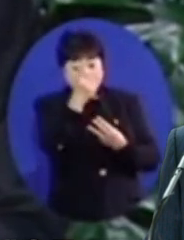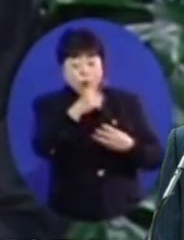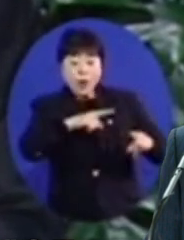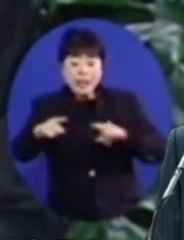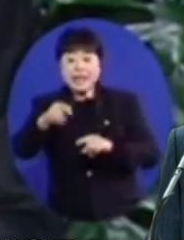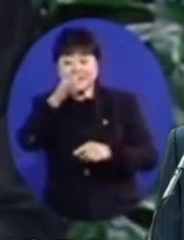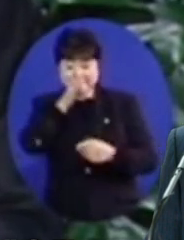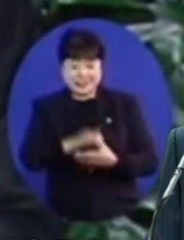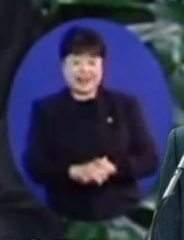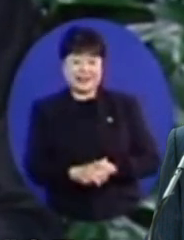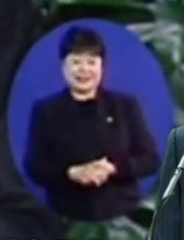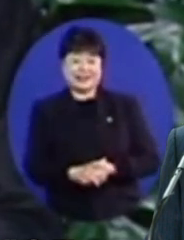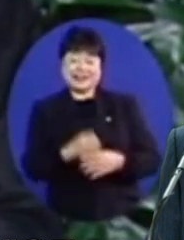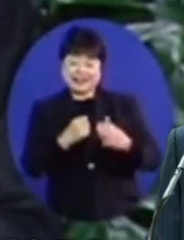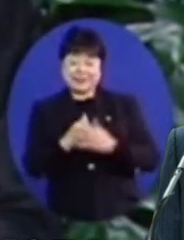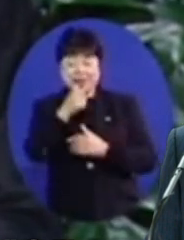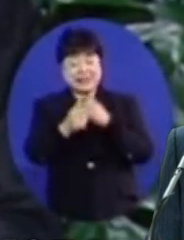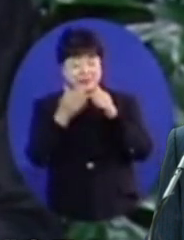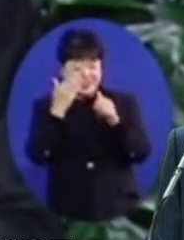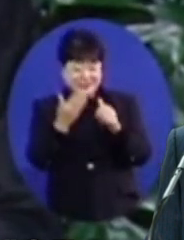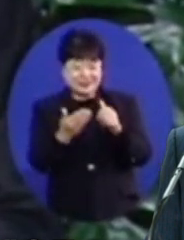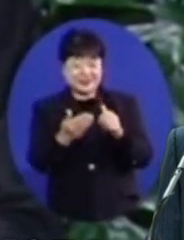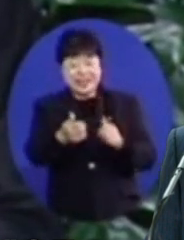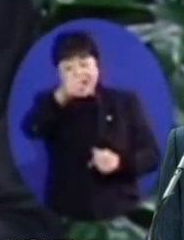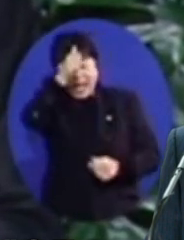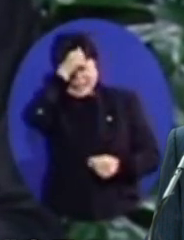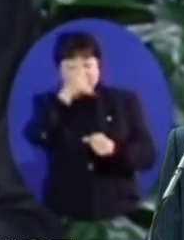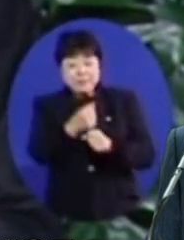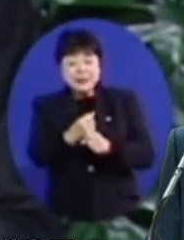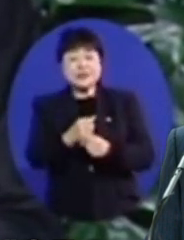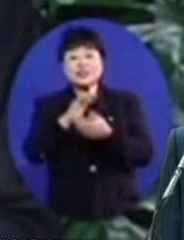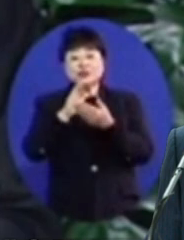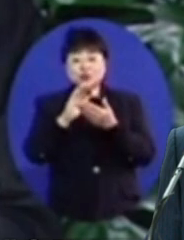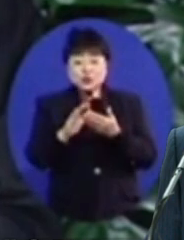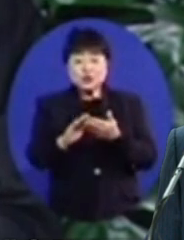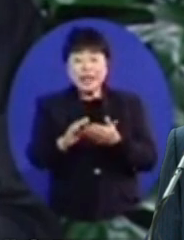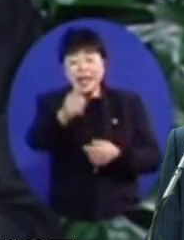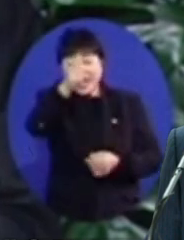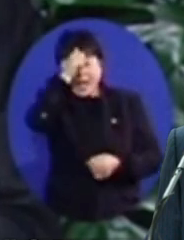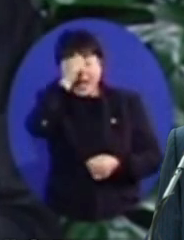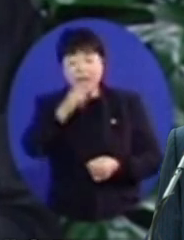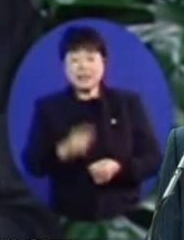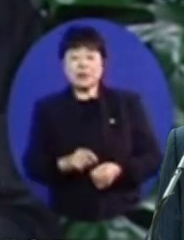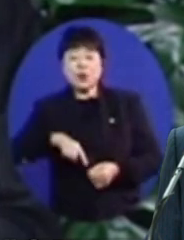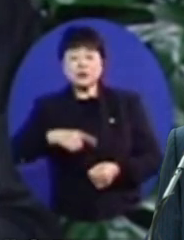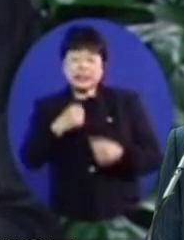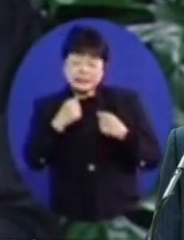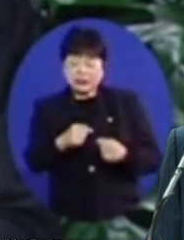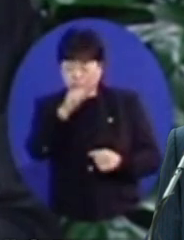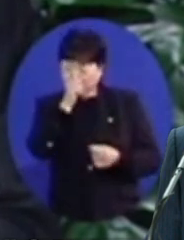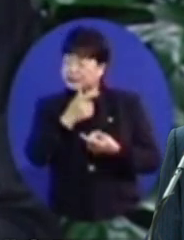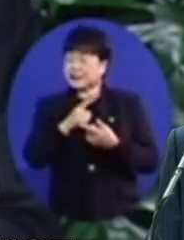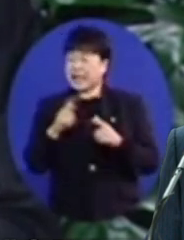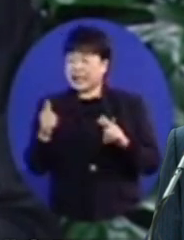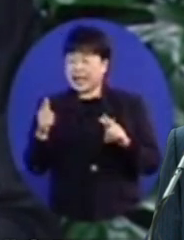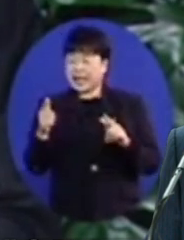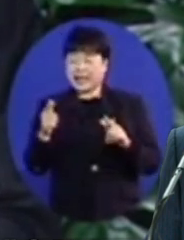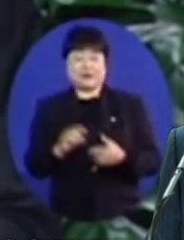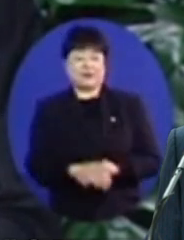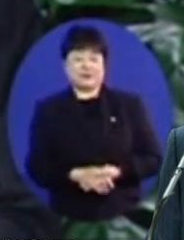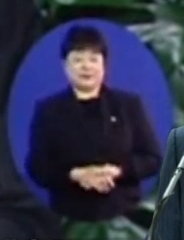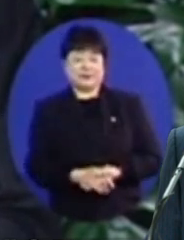계십니다 그러므로 하나님께서 아담을 지으시고 난 다음 아담이 독치하는 것이 좋지 않다 하시고